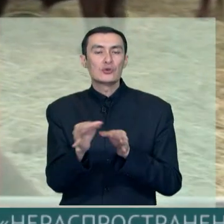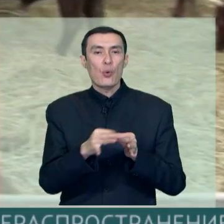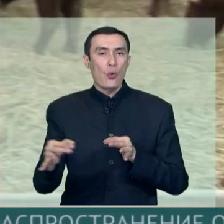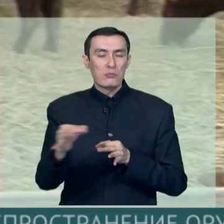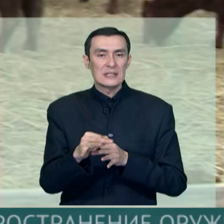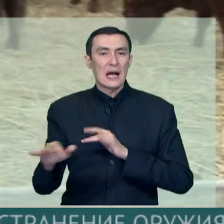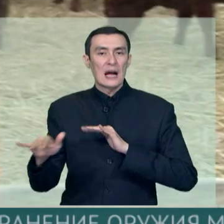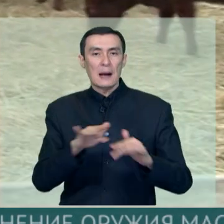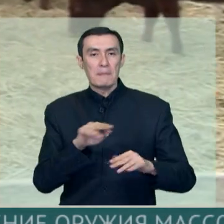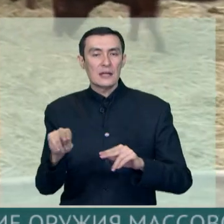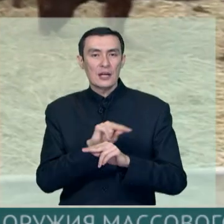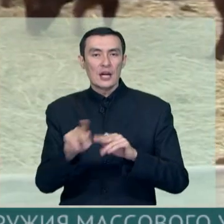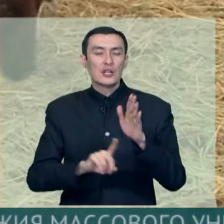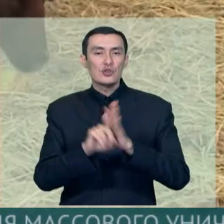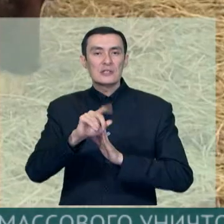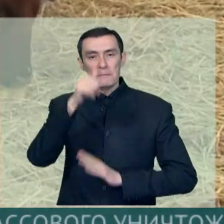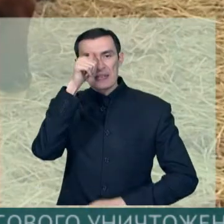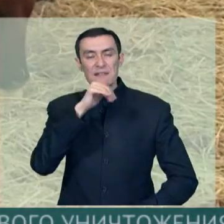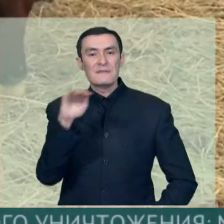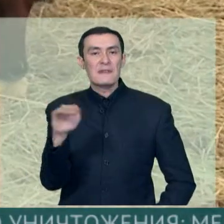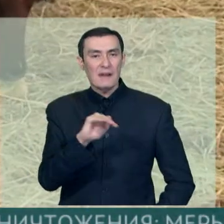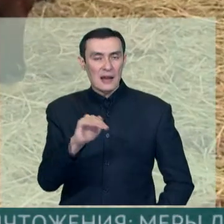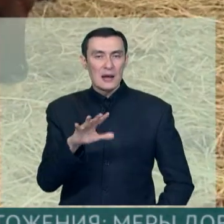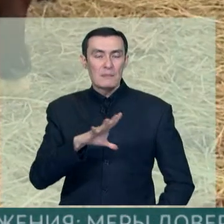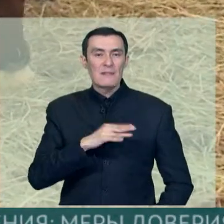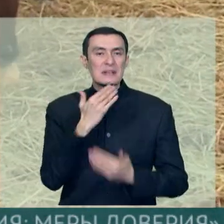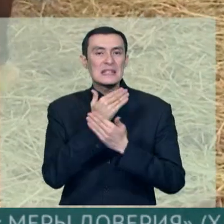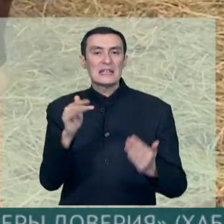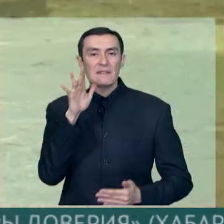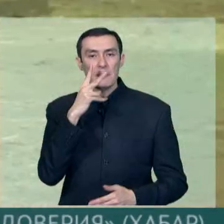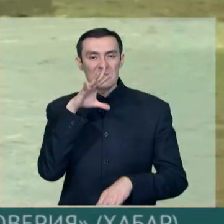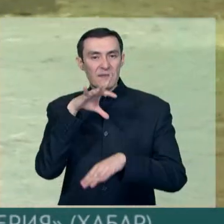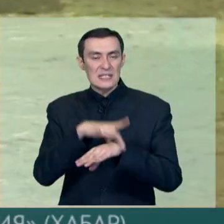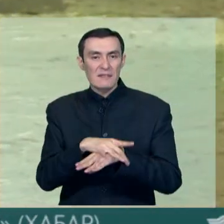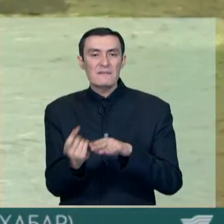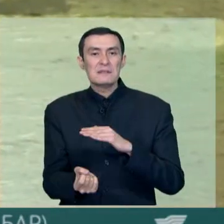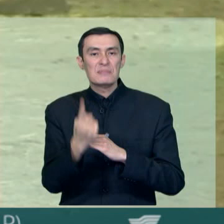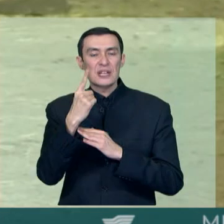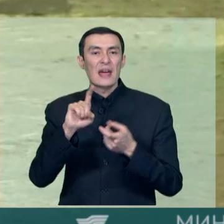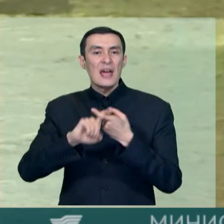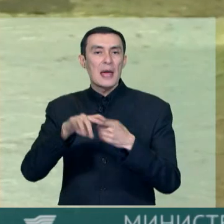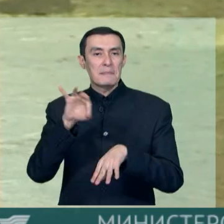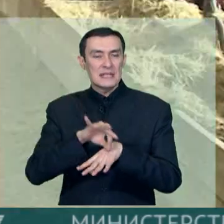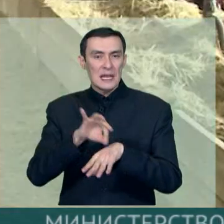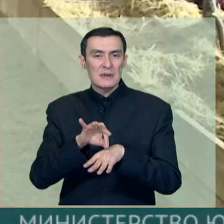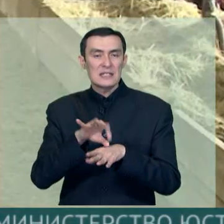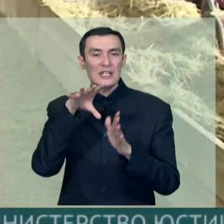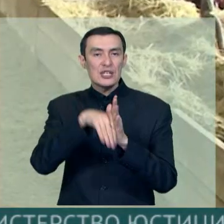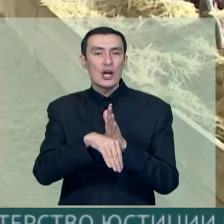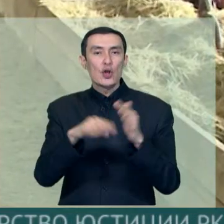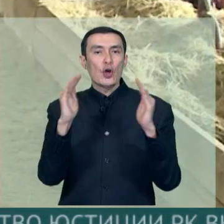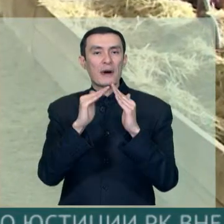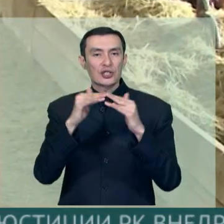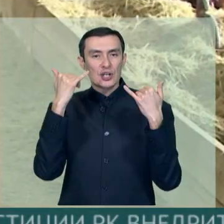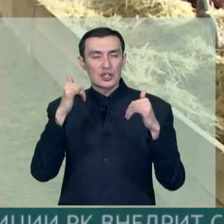Эта кампания начнется в феврале. В районах, где в последние годы были зафиксированы вспышки эпидемии среди домашних